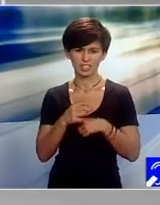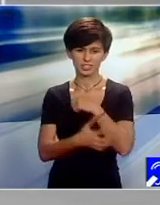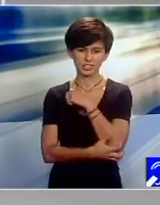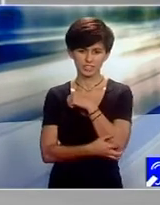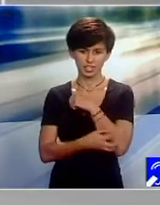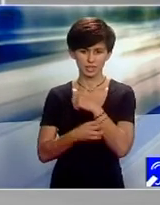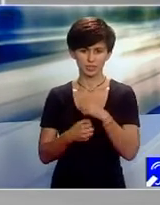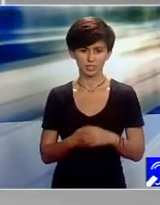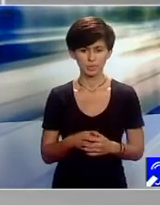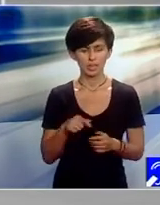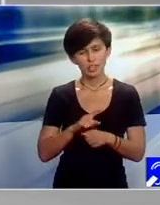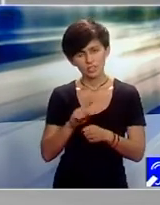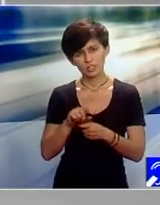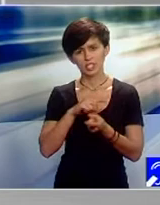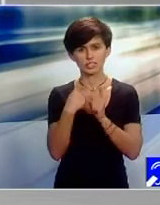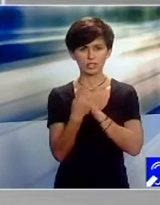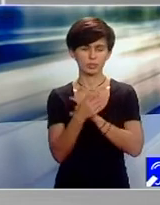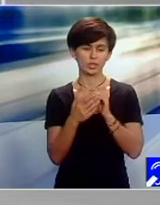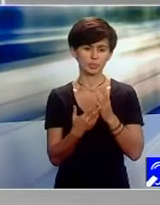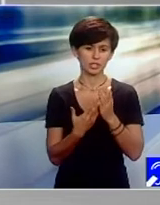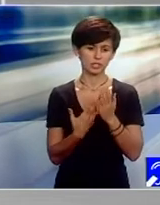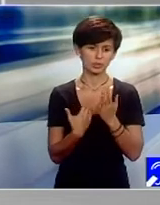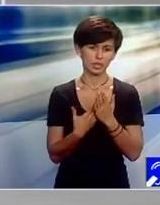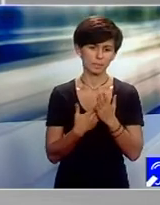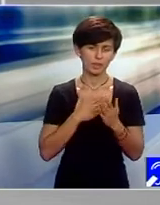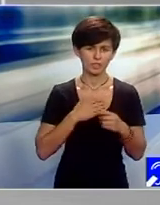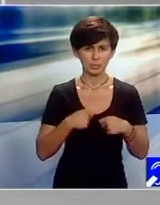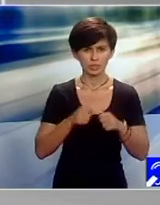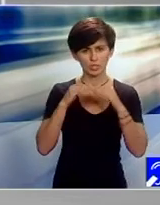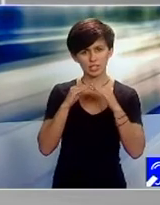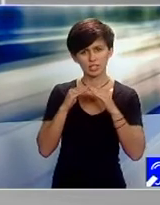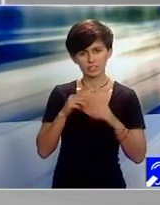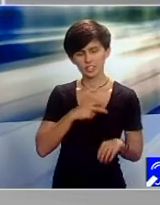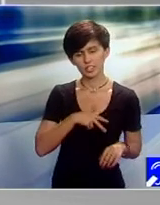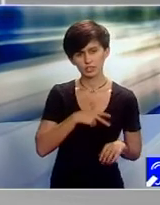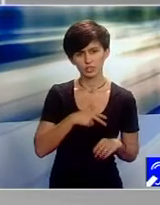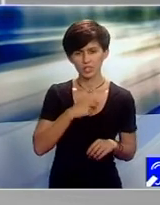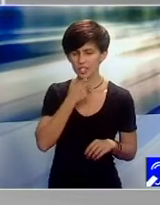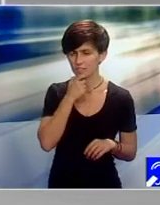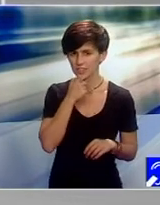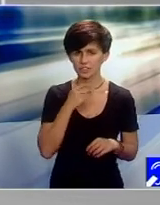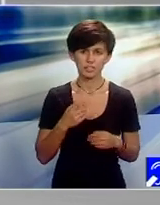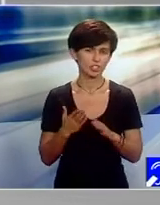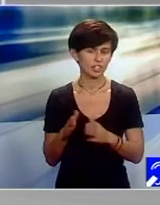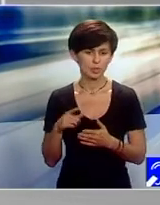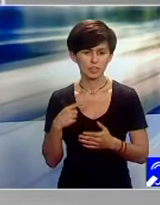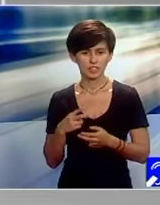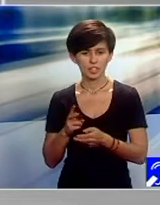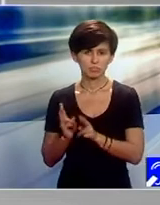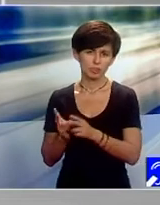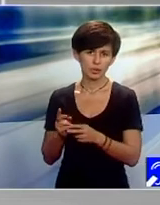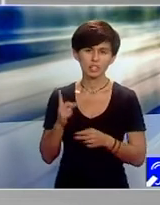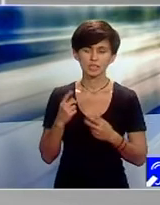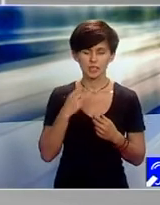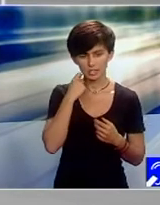avem toate vârstele și toate nivelele sociale și așa mai departe, începe să fie o normalitate, dar și la Cluj mai avem de făcut